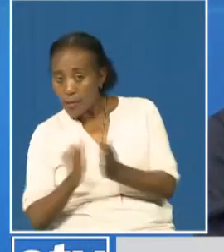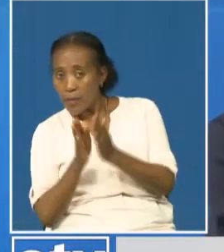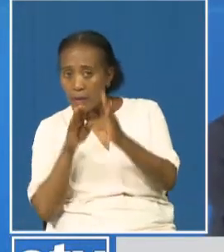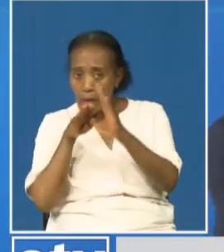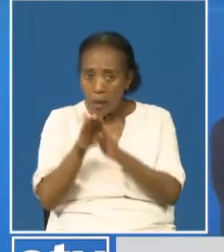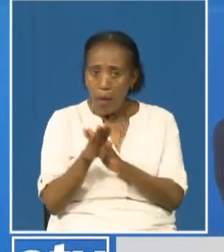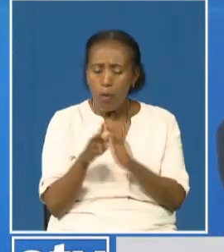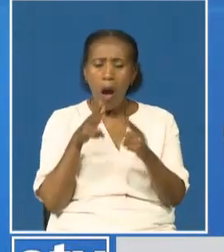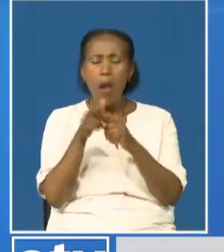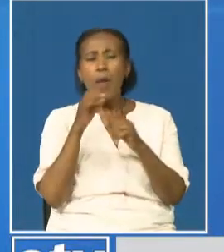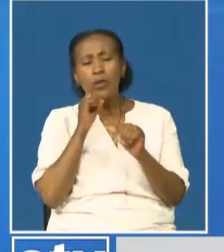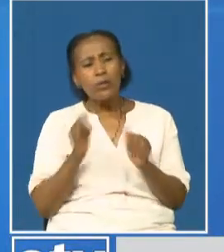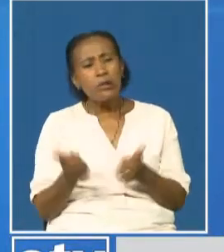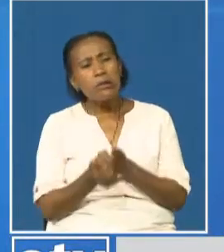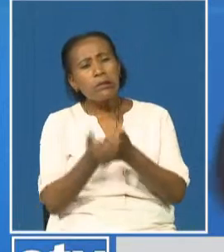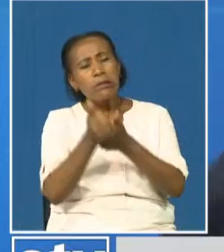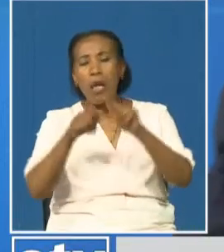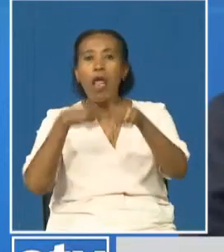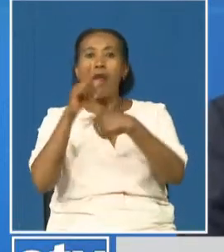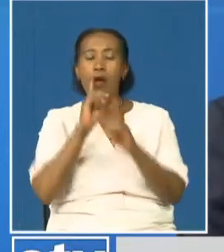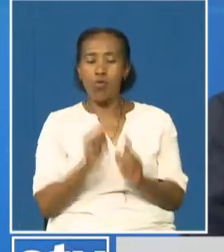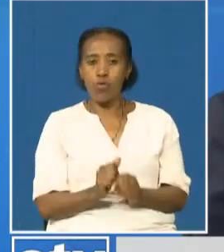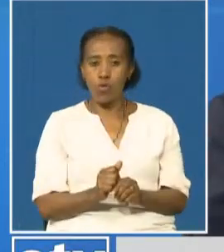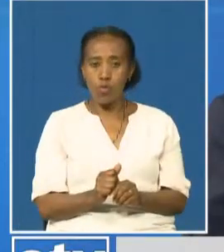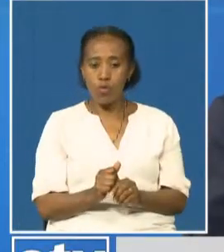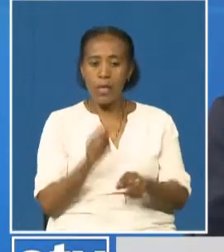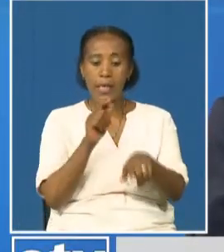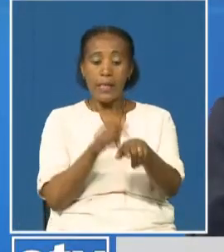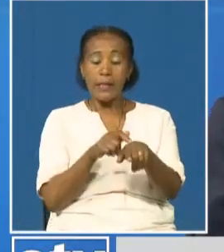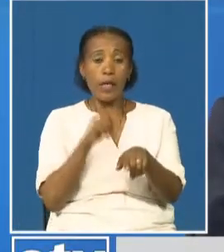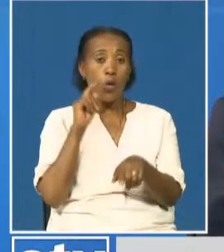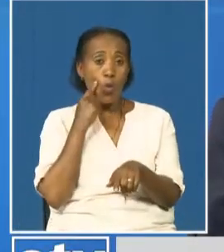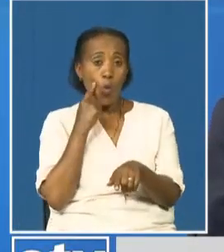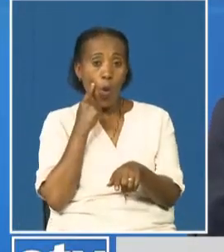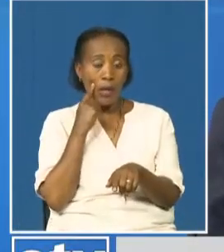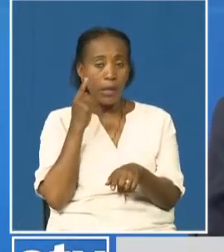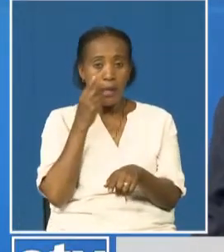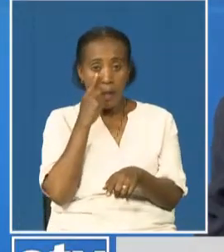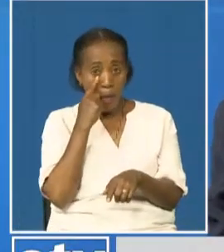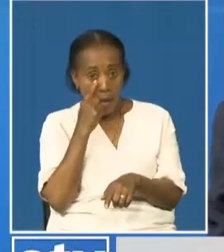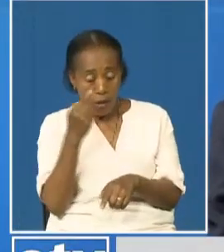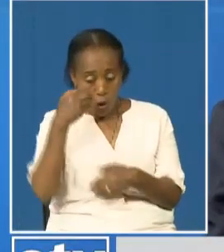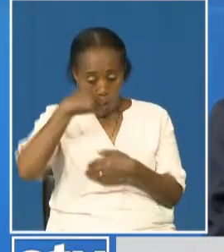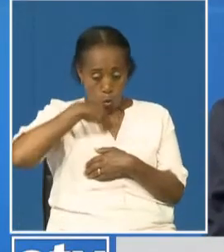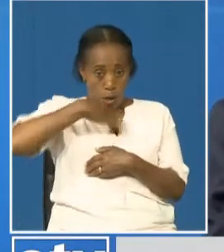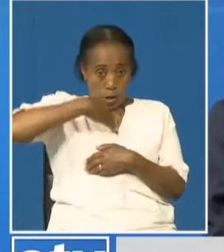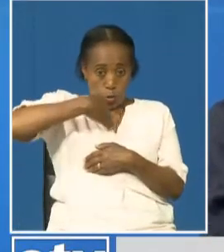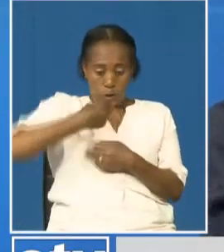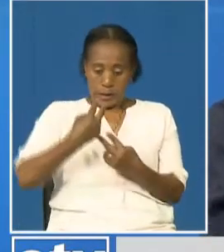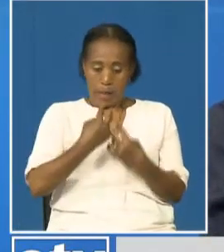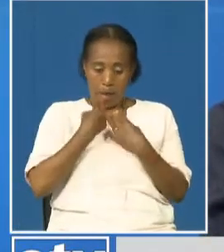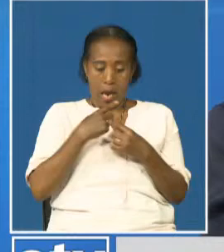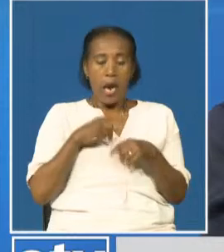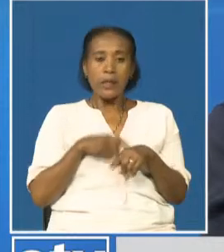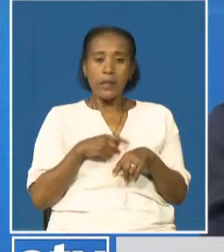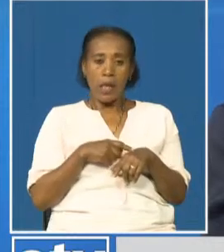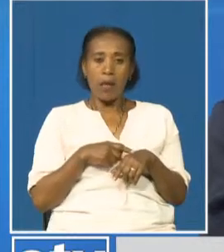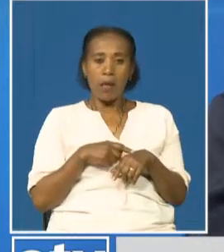በቃ ያለማቋረጥ ይሄዳሉ። ጊዜ እንኳን የማስተዋያ ወደ ውስጥ የማያ